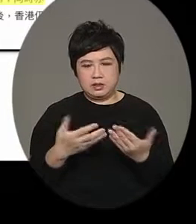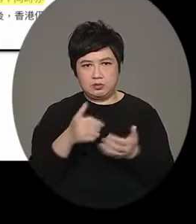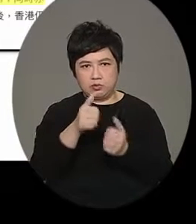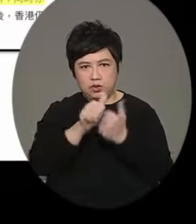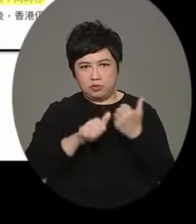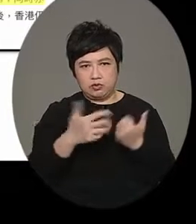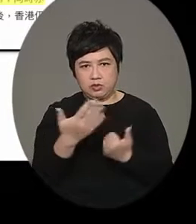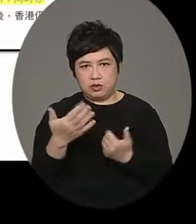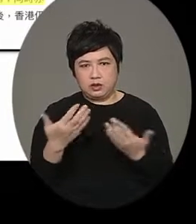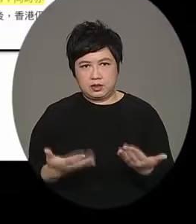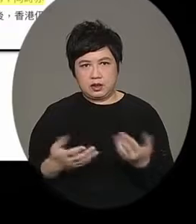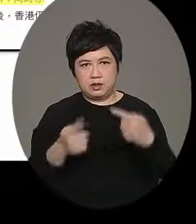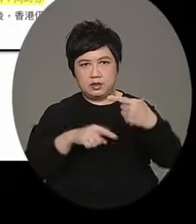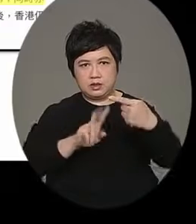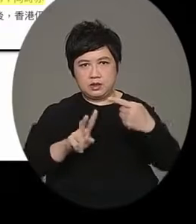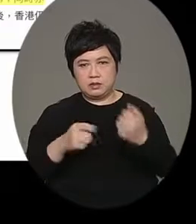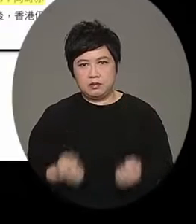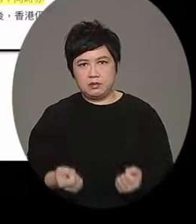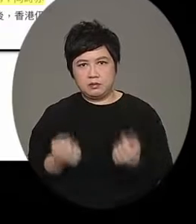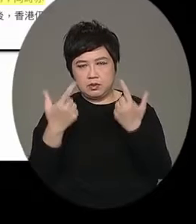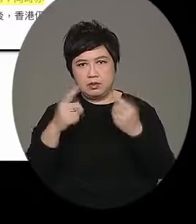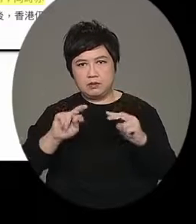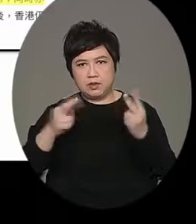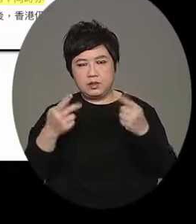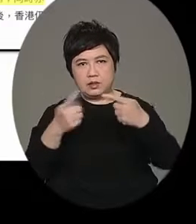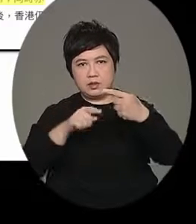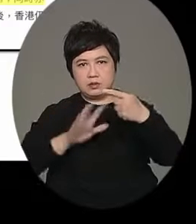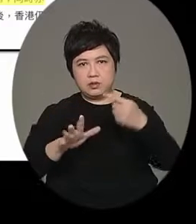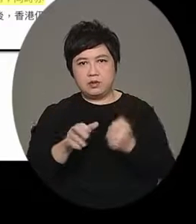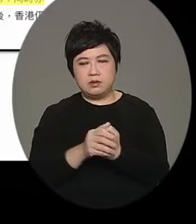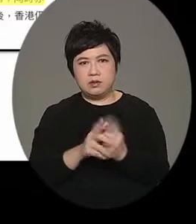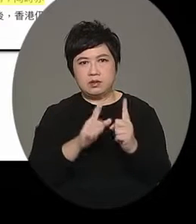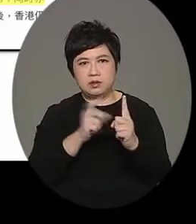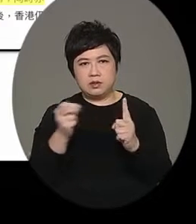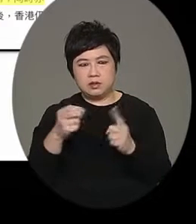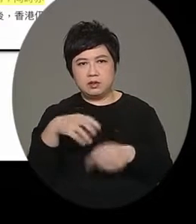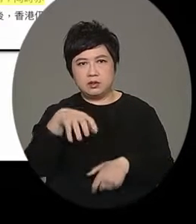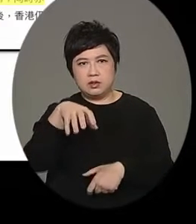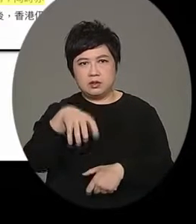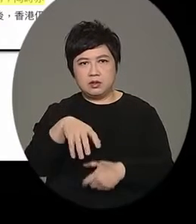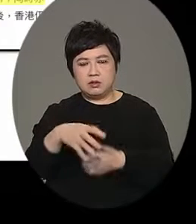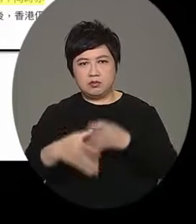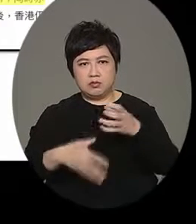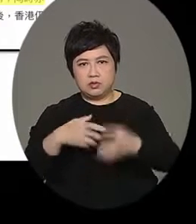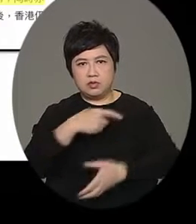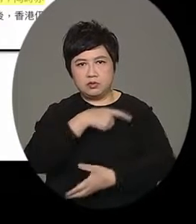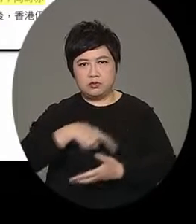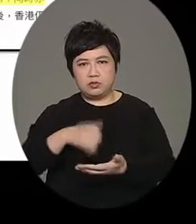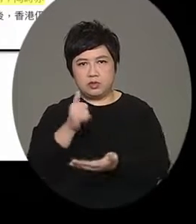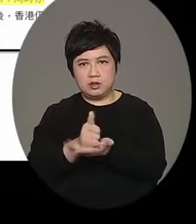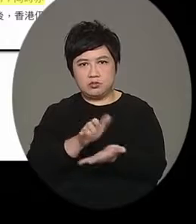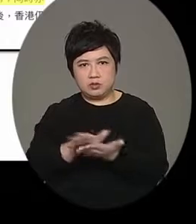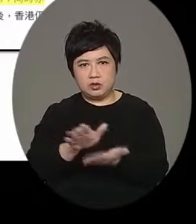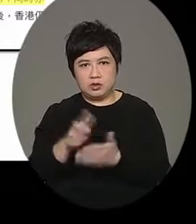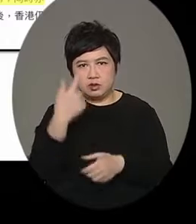委員數目會由目前的1200人增至1500人，取消117個區議員議席，